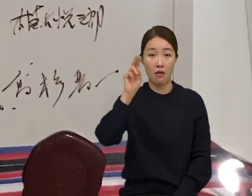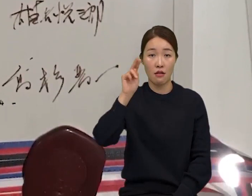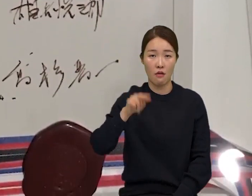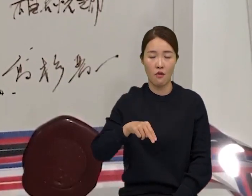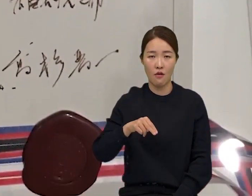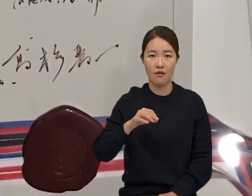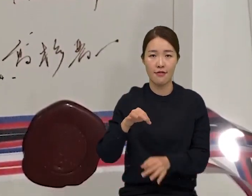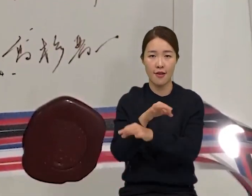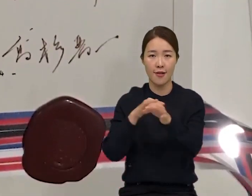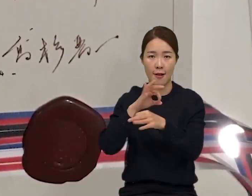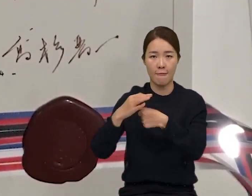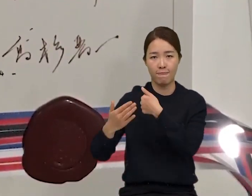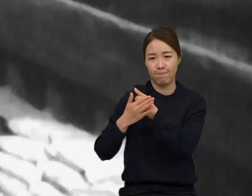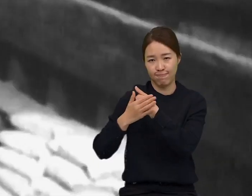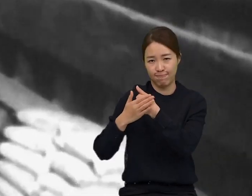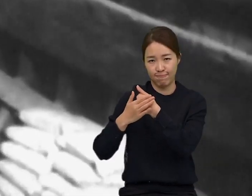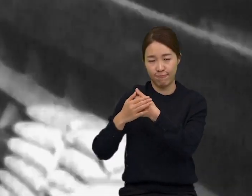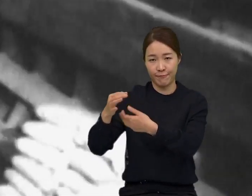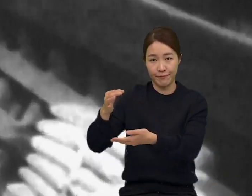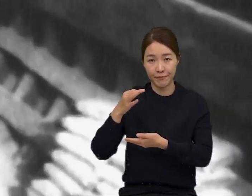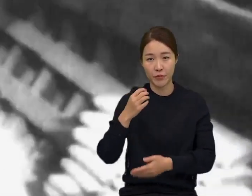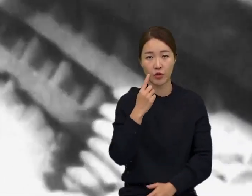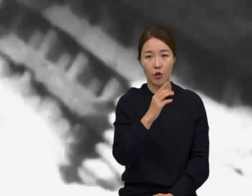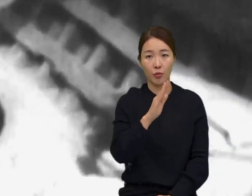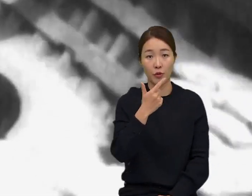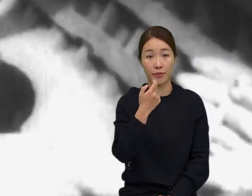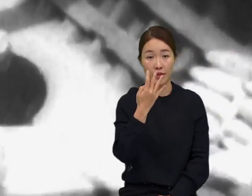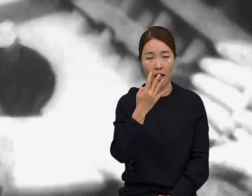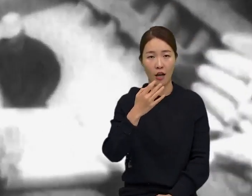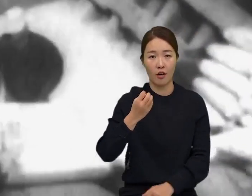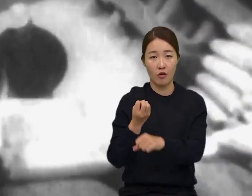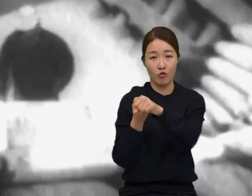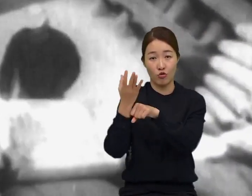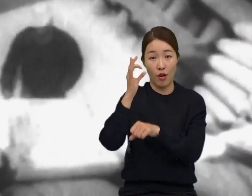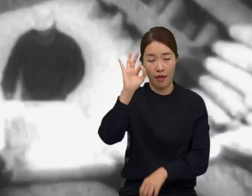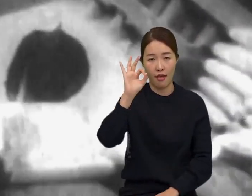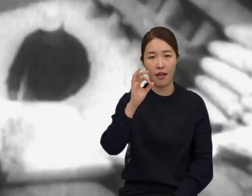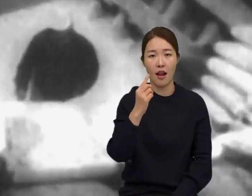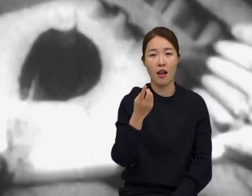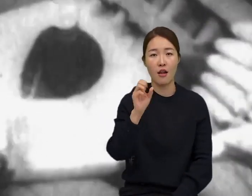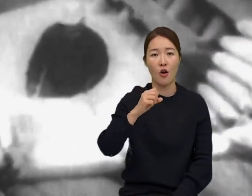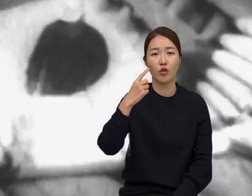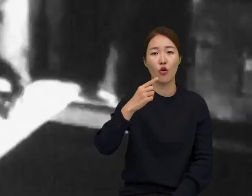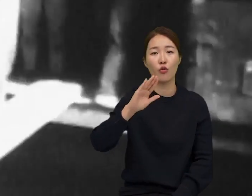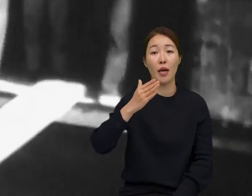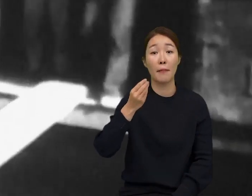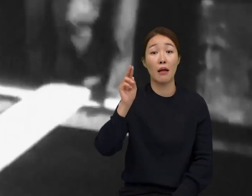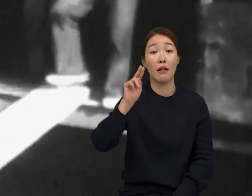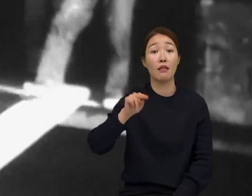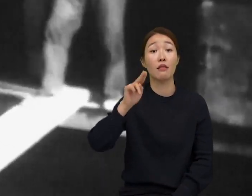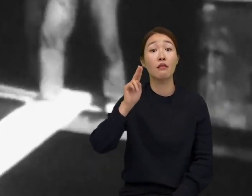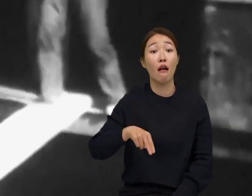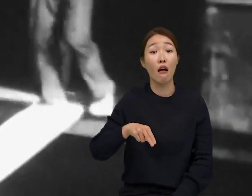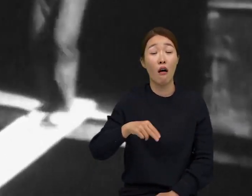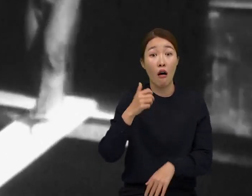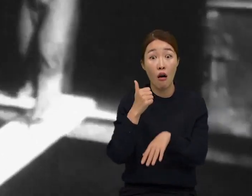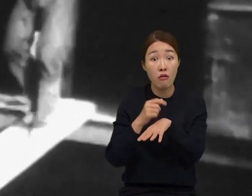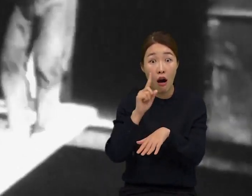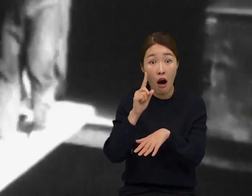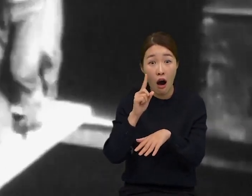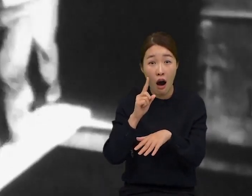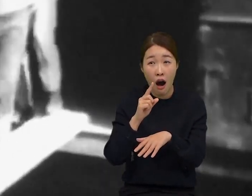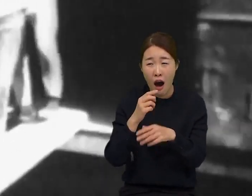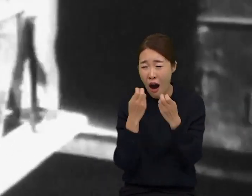8억 달러의 경제 협력 자금. 이는 1964년 수출액이 1억 1,900만 달러에 불과한 한국의